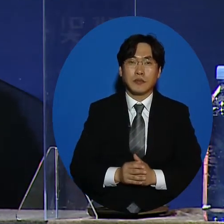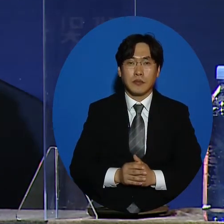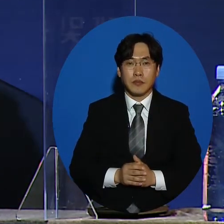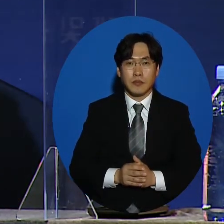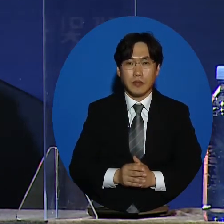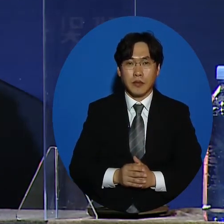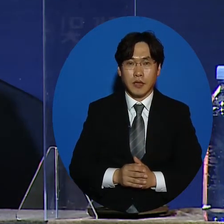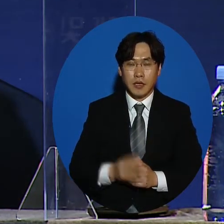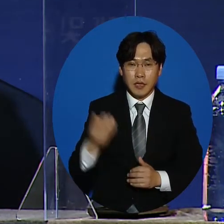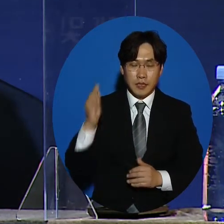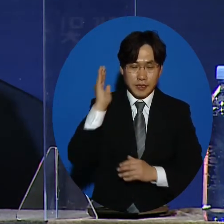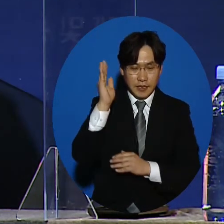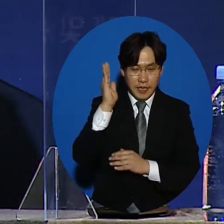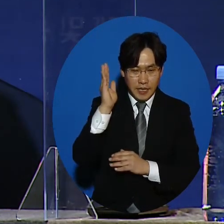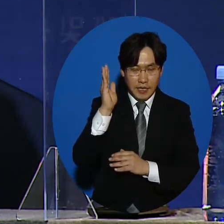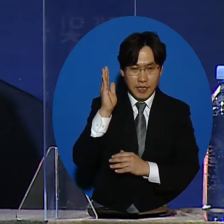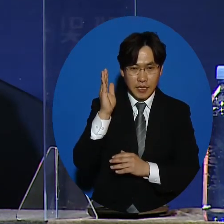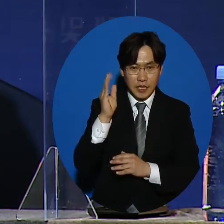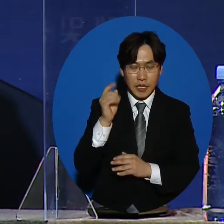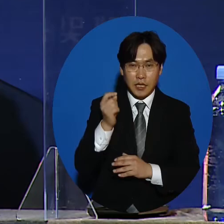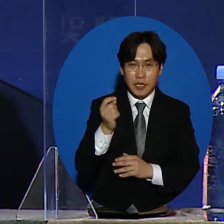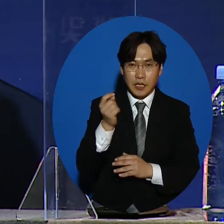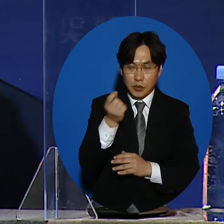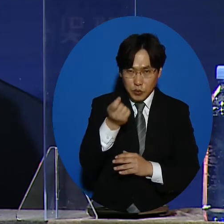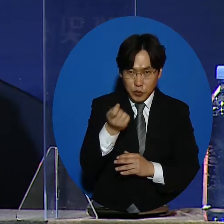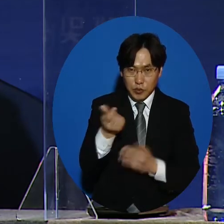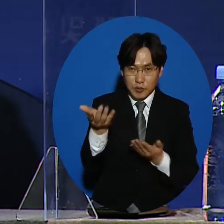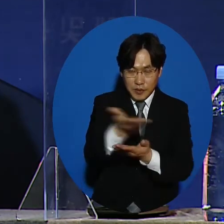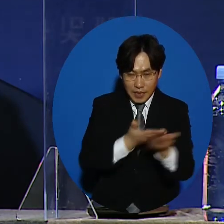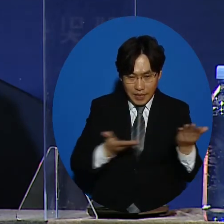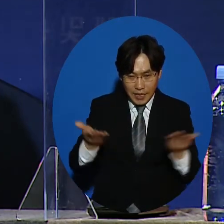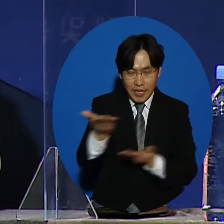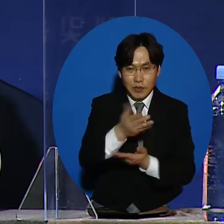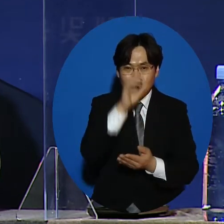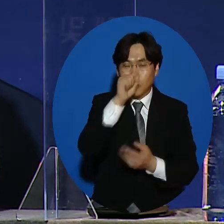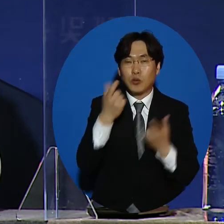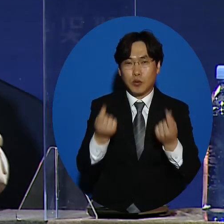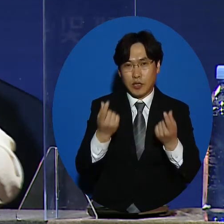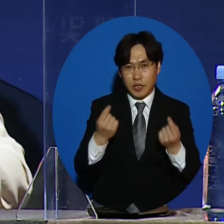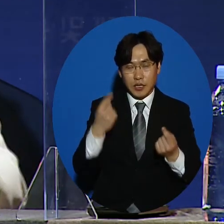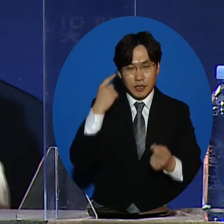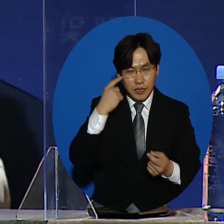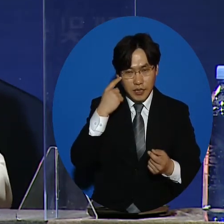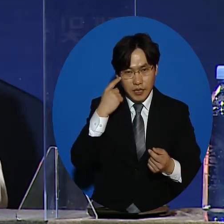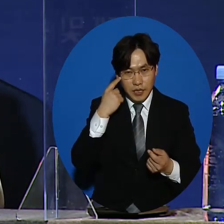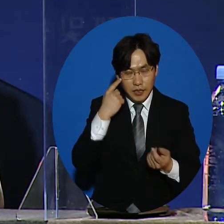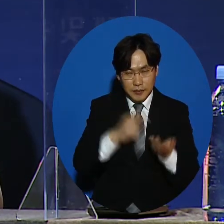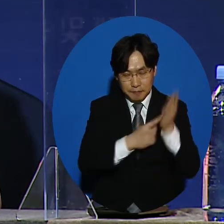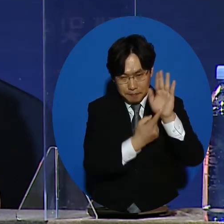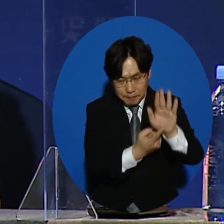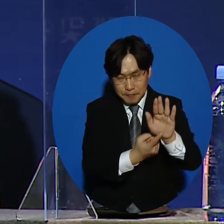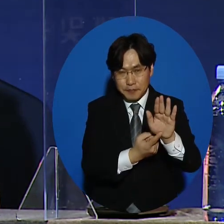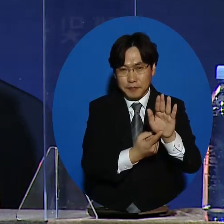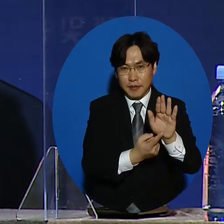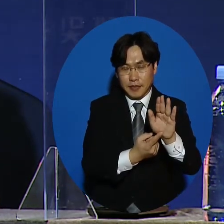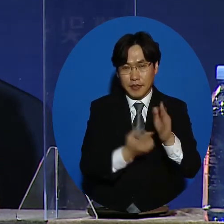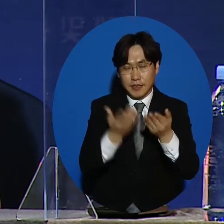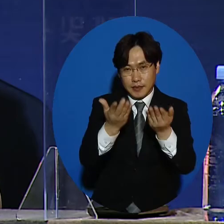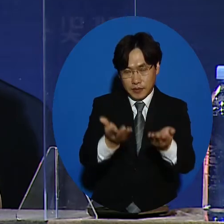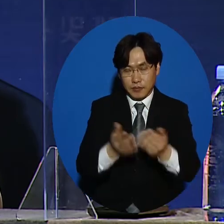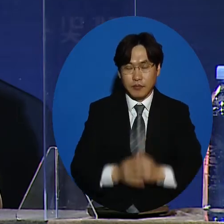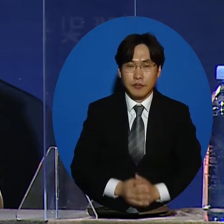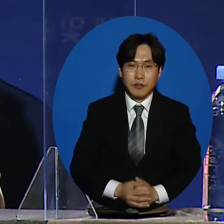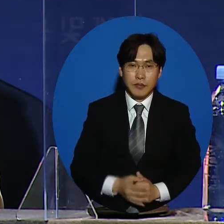또 이제 저의 의견을 조금은 이제 좀 말씀을 나눌 수 있지 않을까라는 생각에 어쨌든 용기를 내서 이 자리에 앉았습니다.